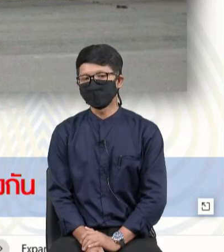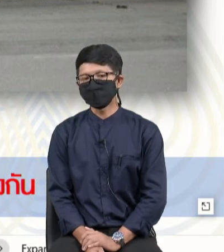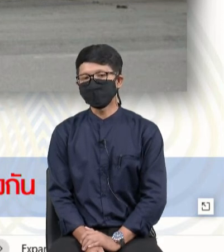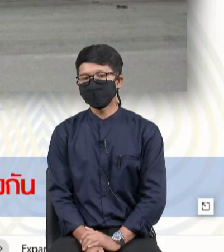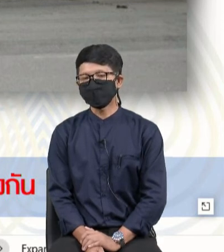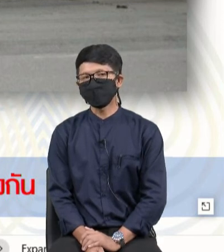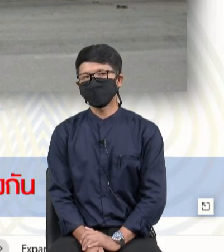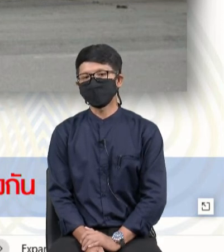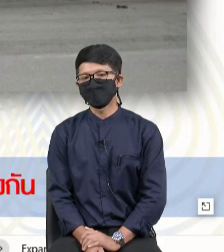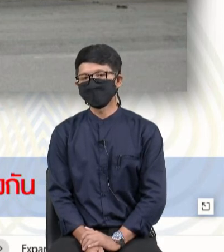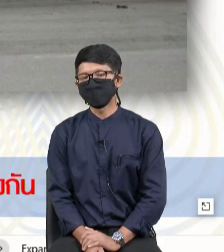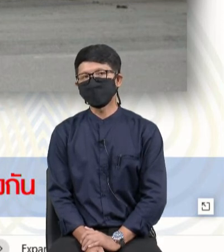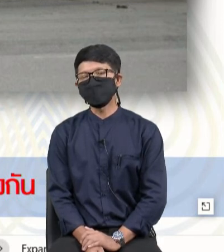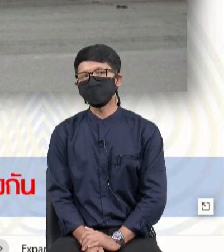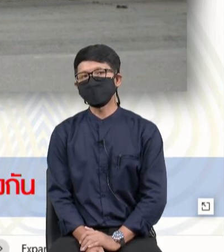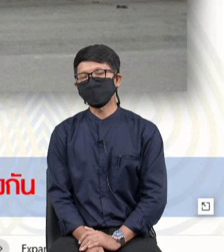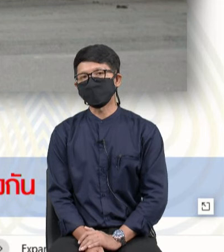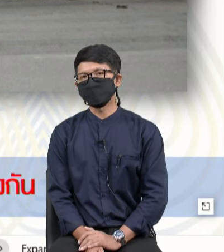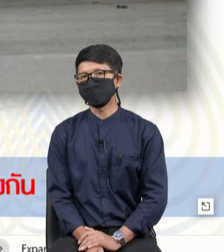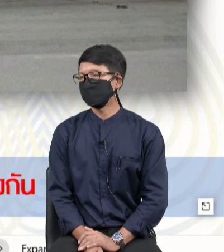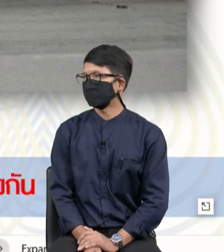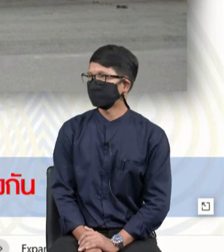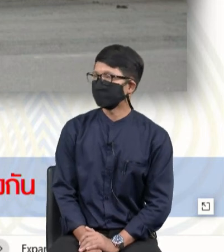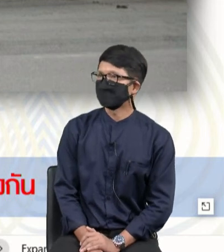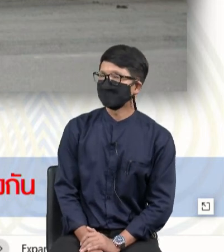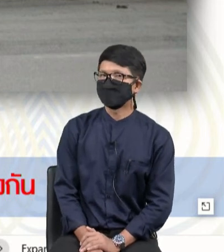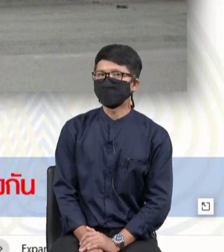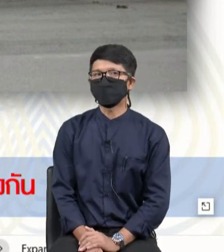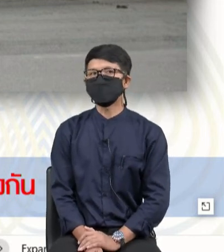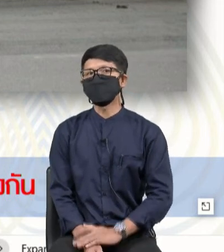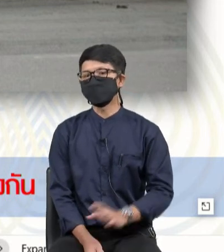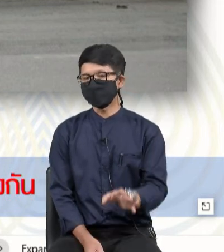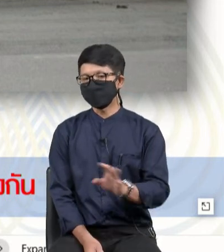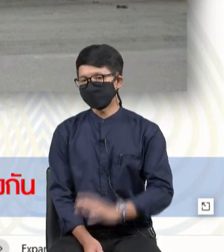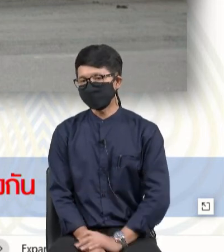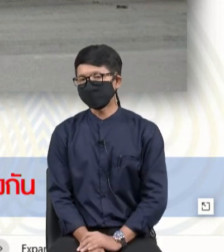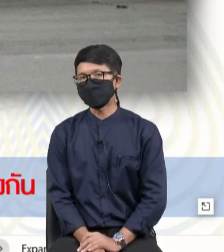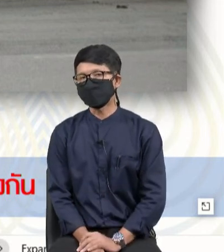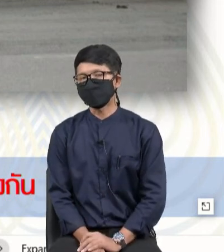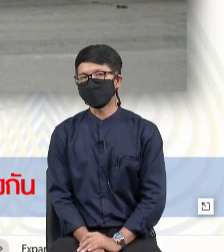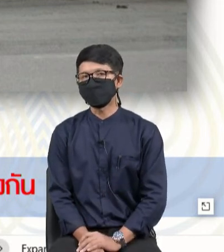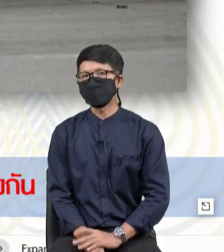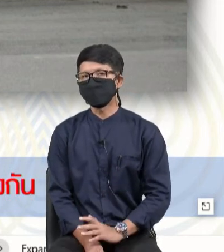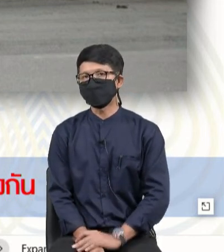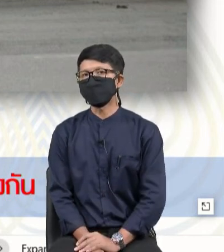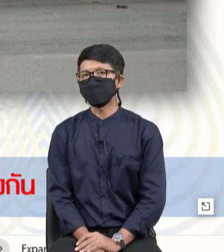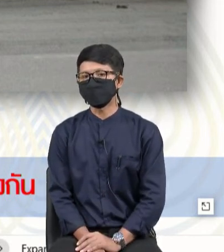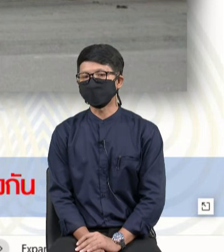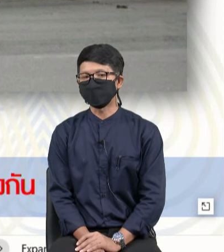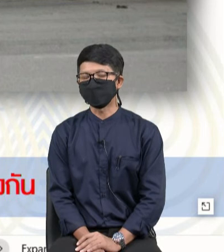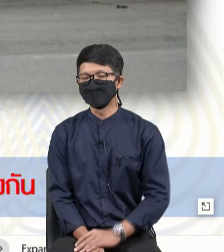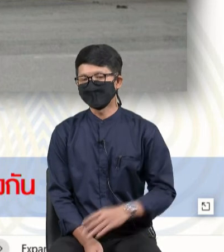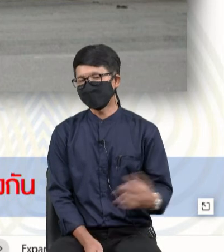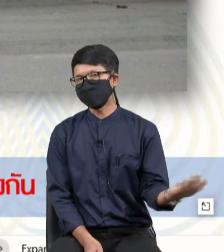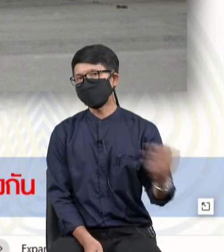ส่วนของประตู5ครับจุดนี้ก็เป็นจุดที่ตอนที่เราปี54จริงๆผมก็อยู่ในช่วงแรกนะครับแต่ว่ามีทีมป้องกันน้ําของม